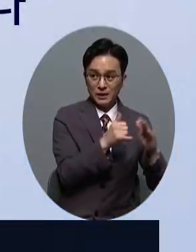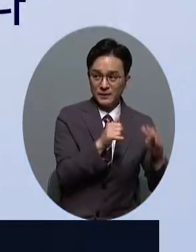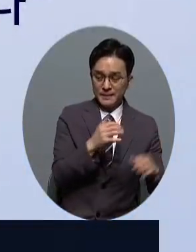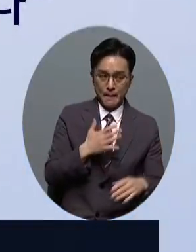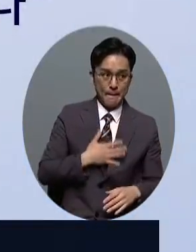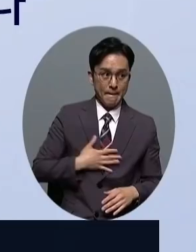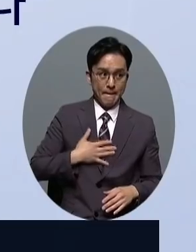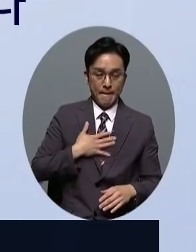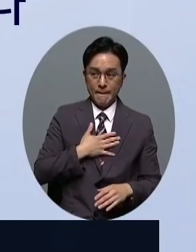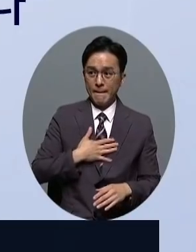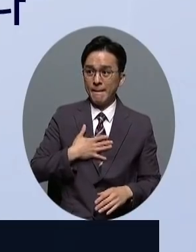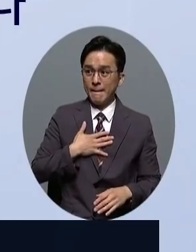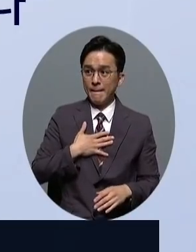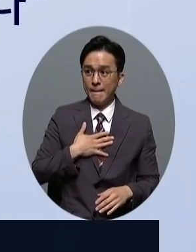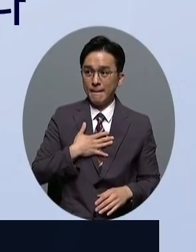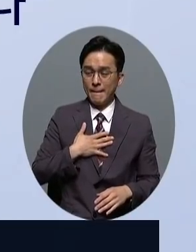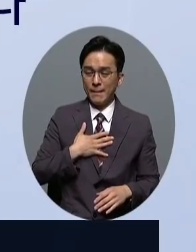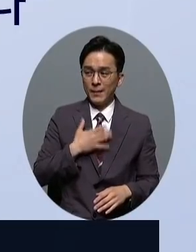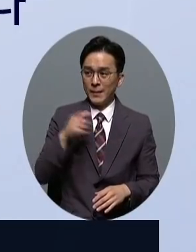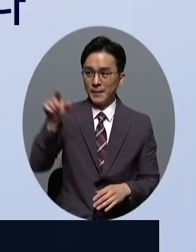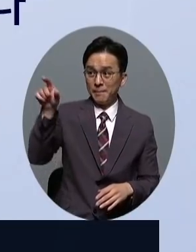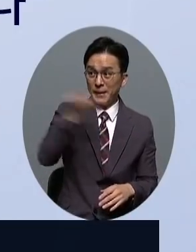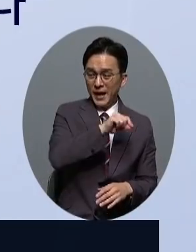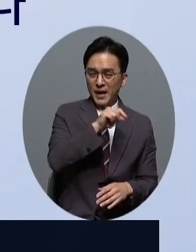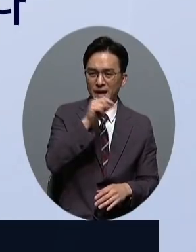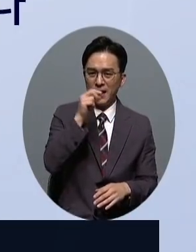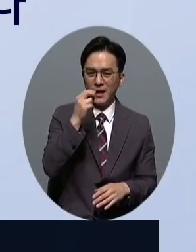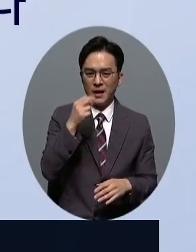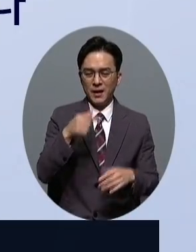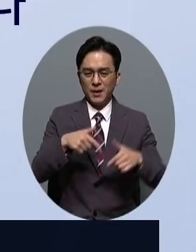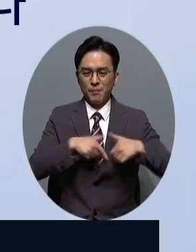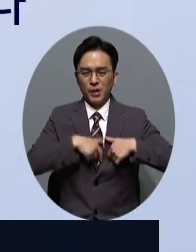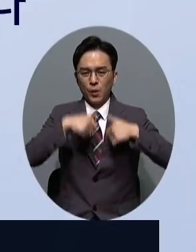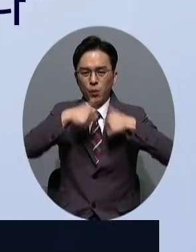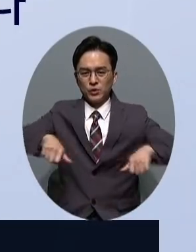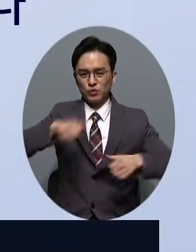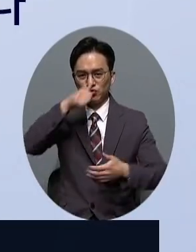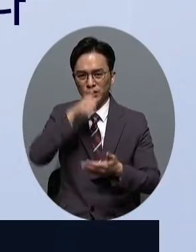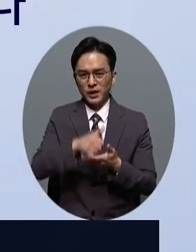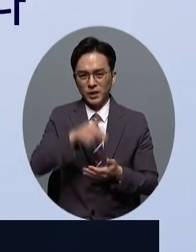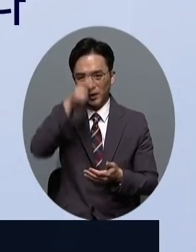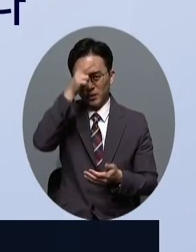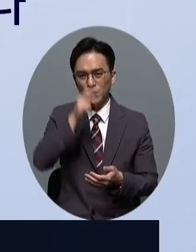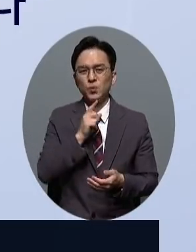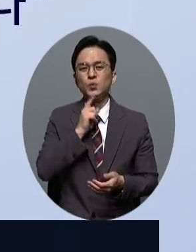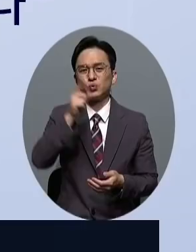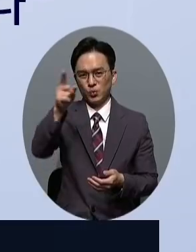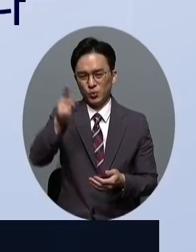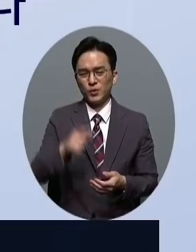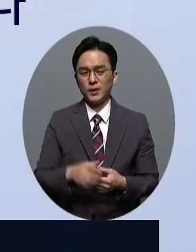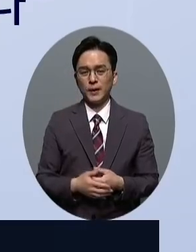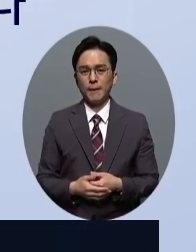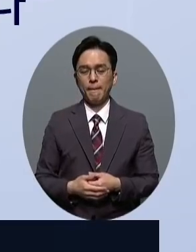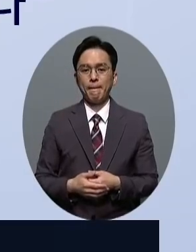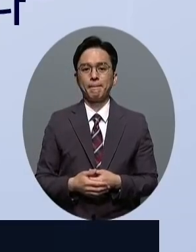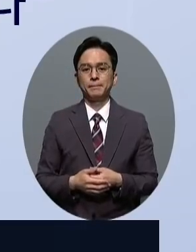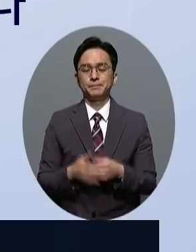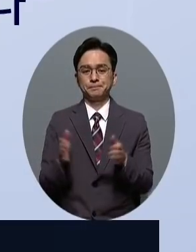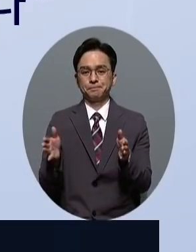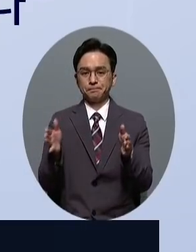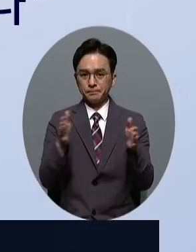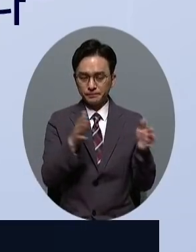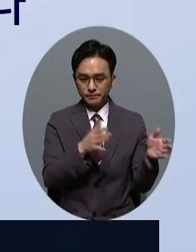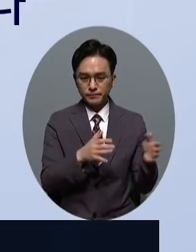성적 언동은 성희롱에 해당한다. 즉 언동이 있었는 거지 성추행이라는 내용이 없었음에도 불구하고